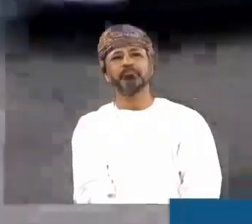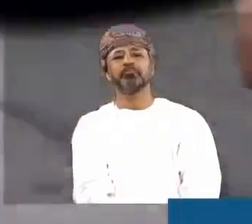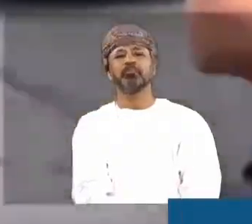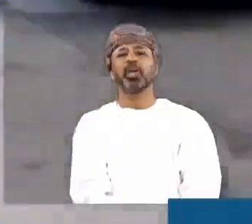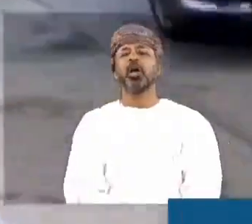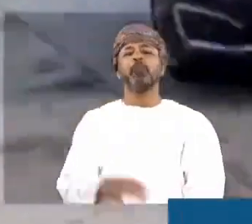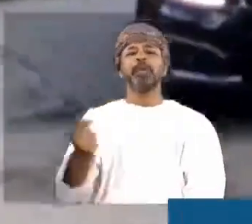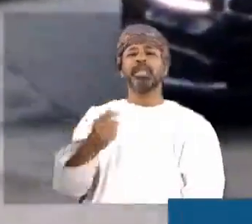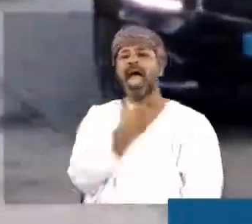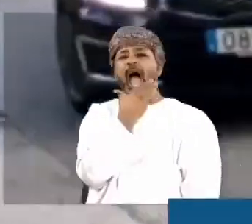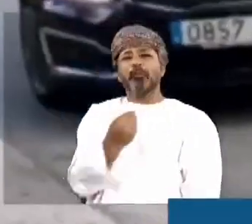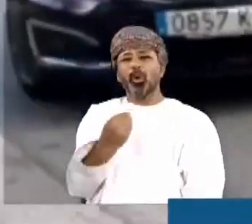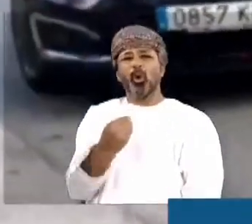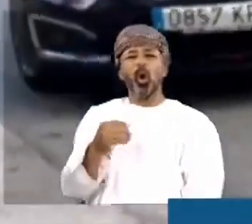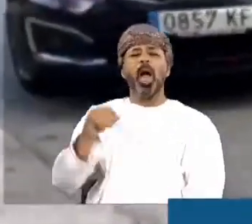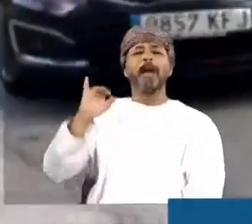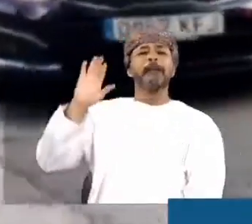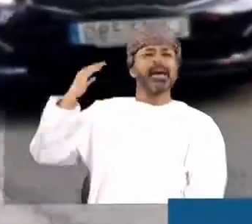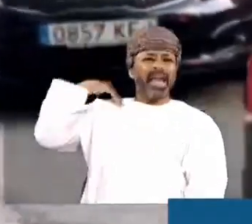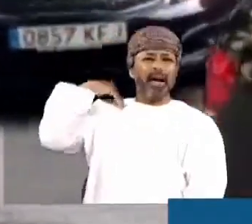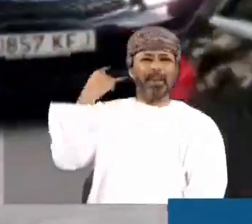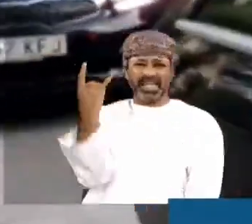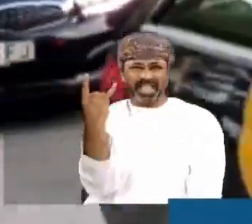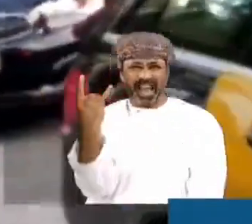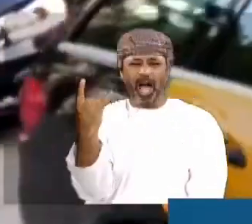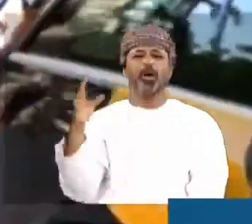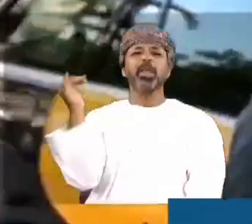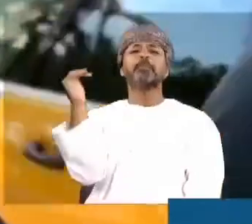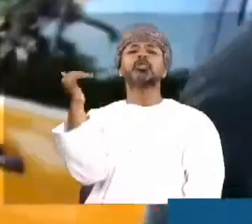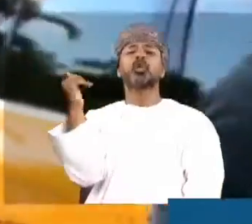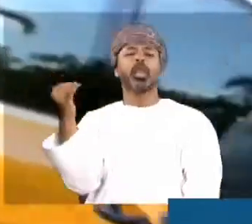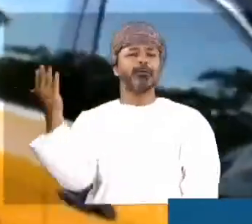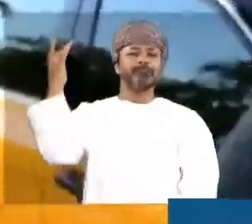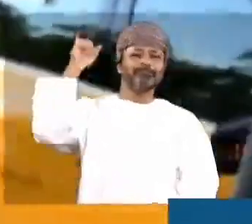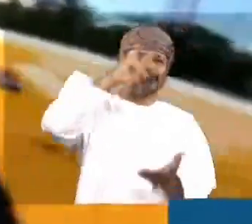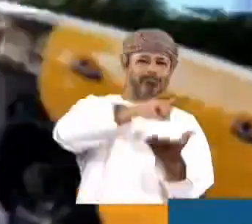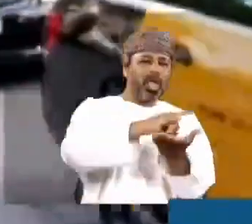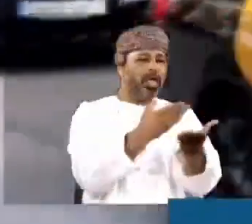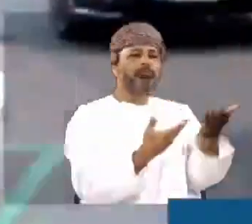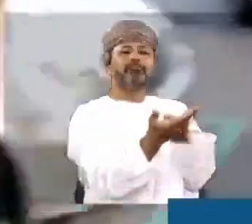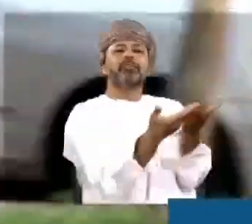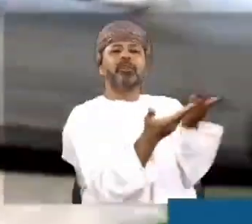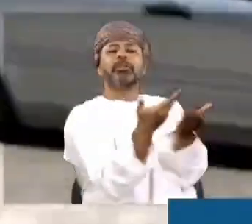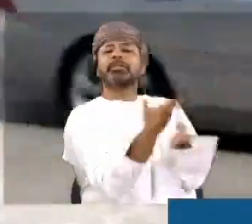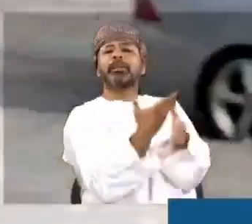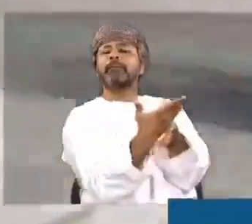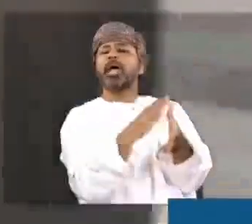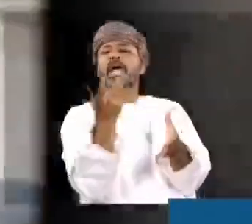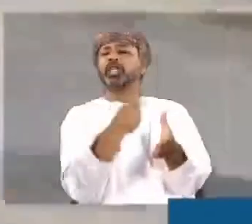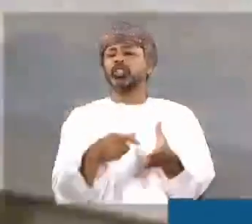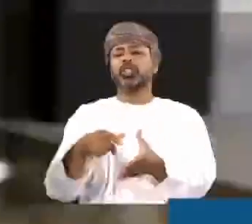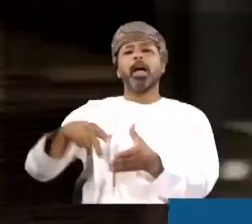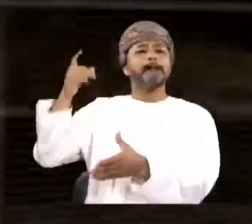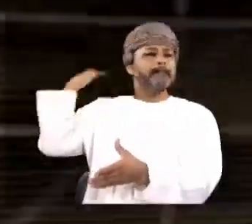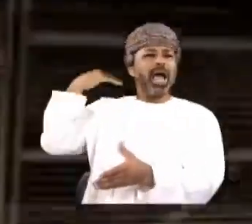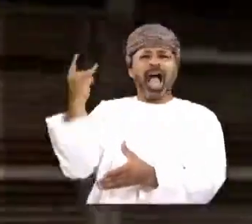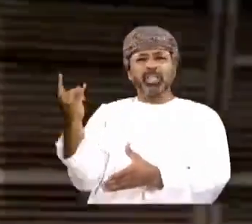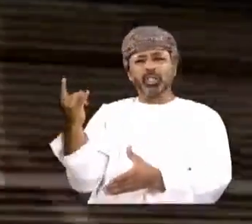خورخي والد ميسي ووكيل أعماله يصل إلى برشلونة للتفاوض حول مصير ابنه مع النادي الكتالوني.